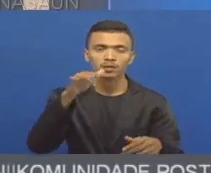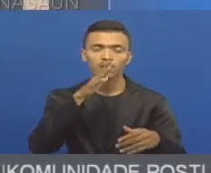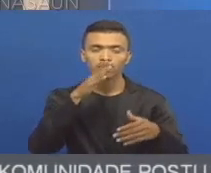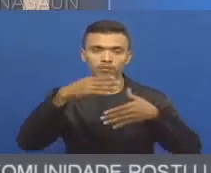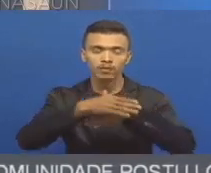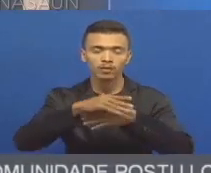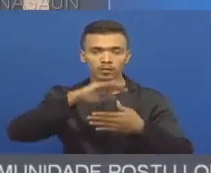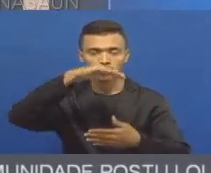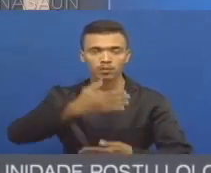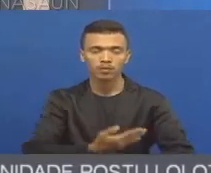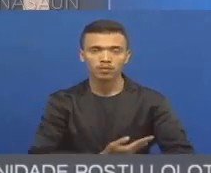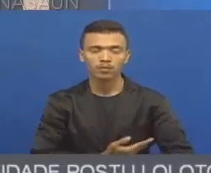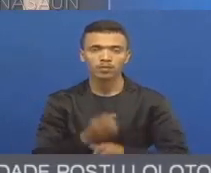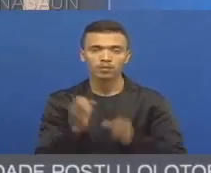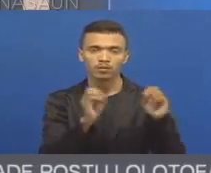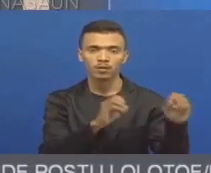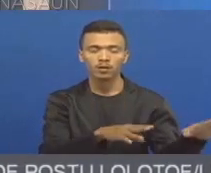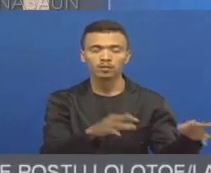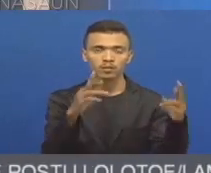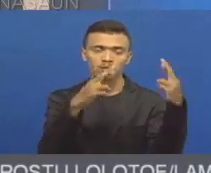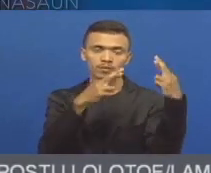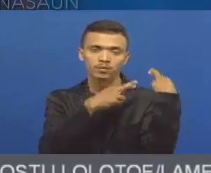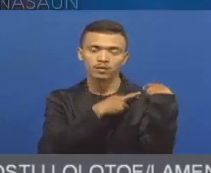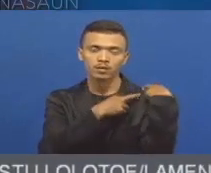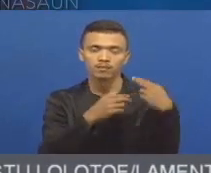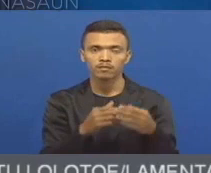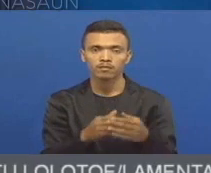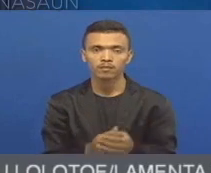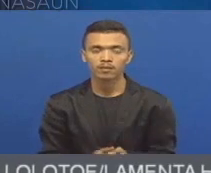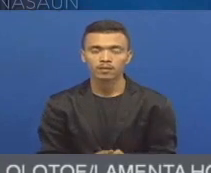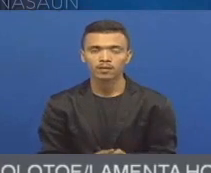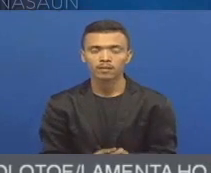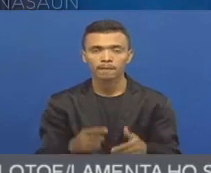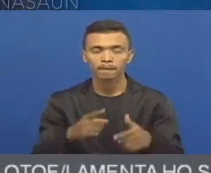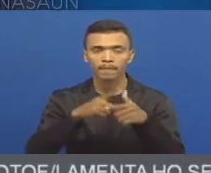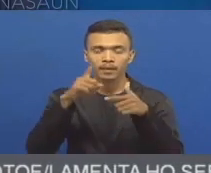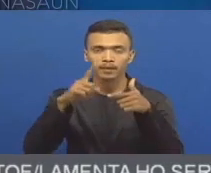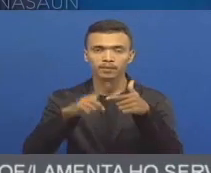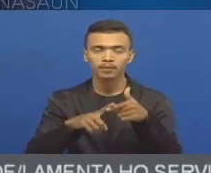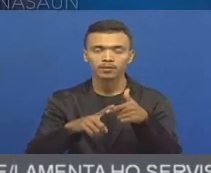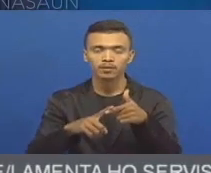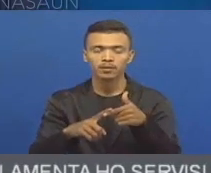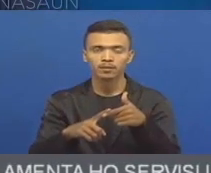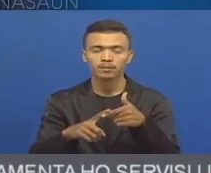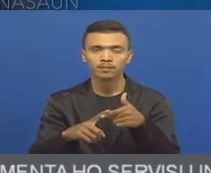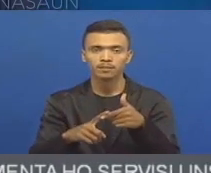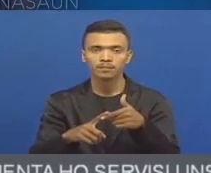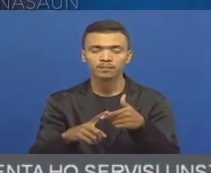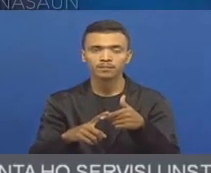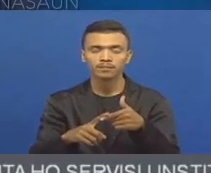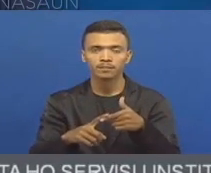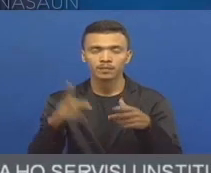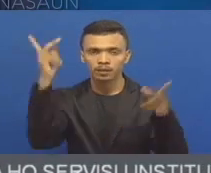ni oang no la konserni responsabilidade baidane e tu ifira fale ma eta nomor turma